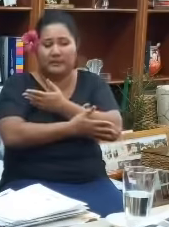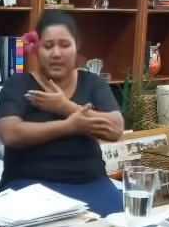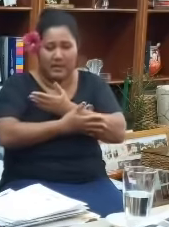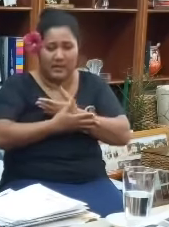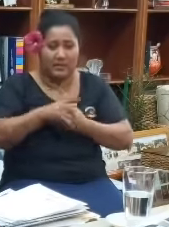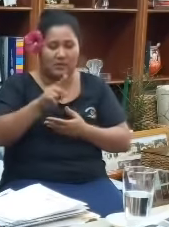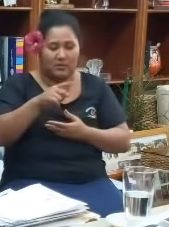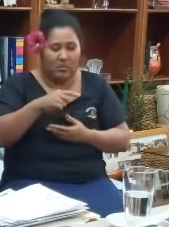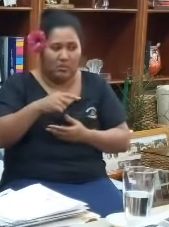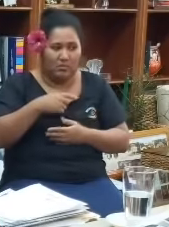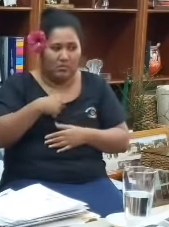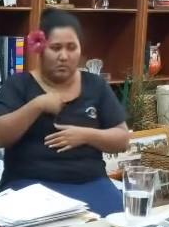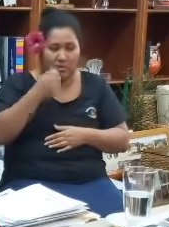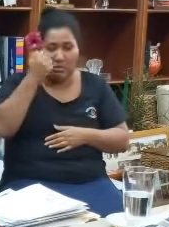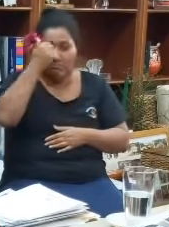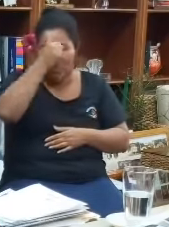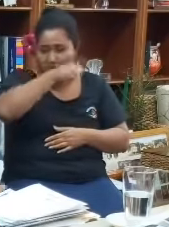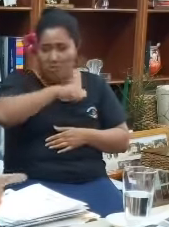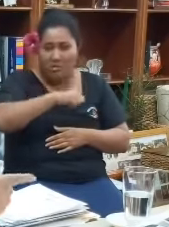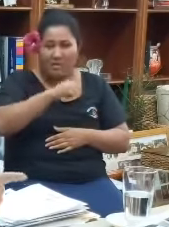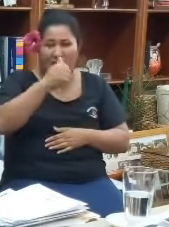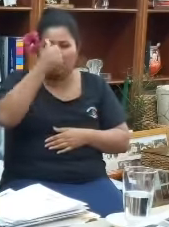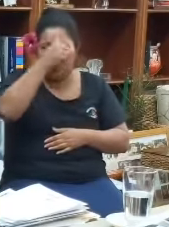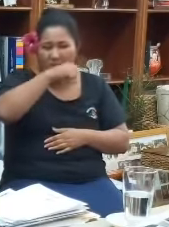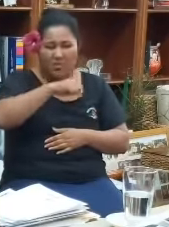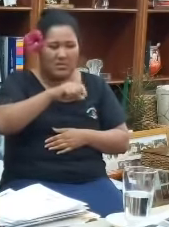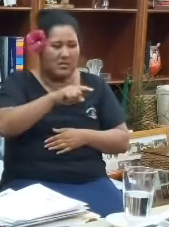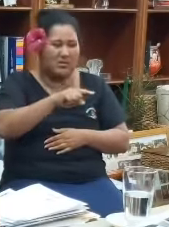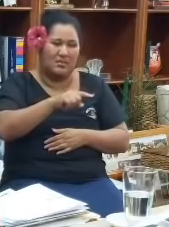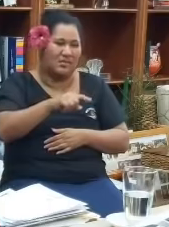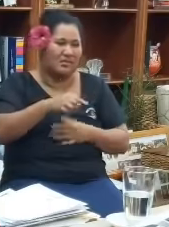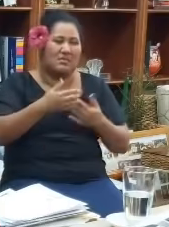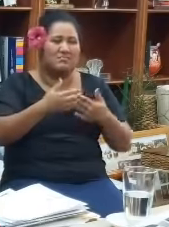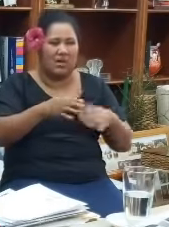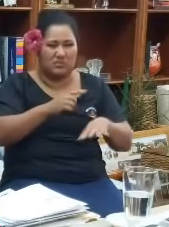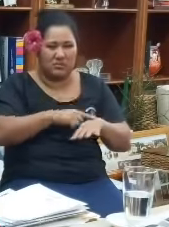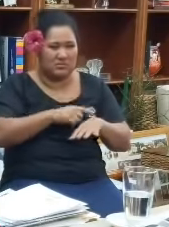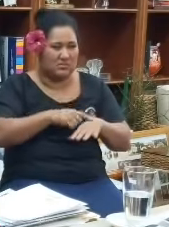korole, apa kong, wala longa ia longa fanga.